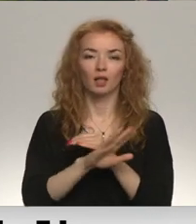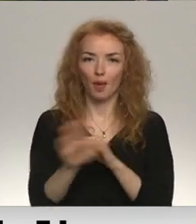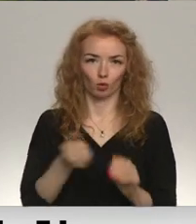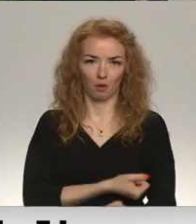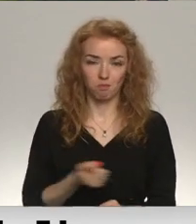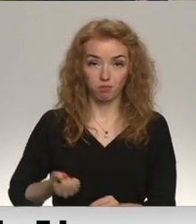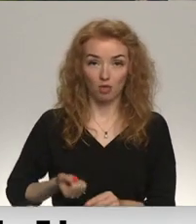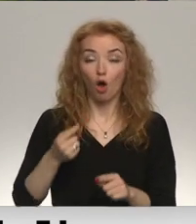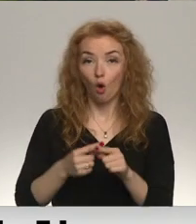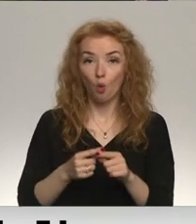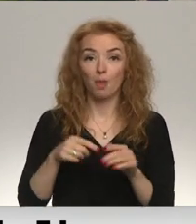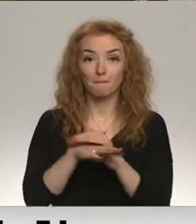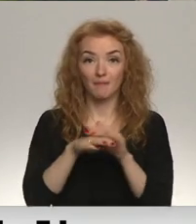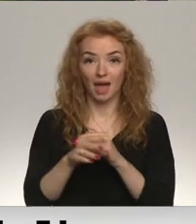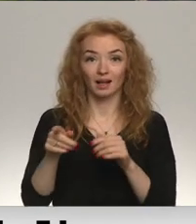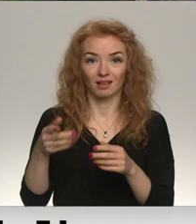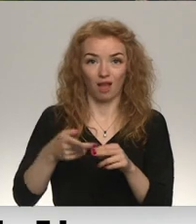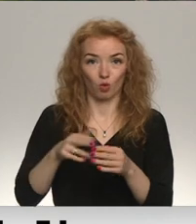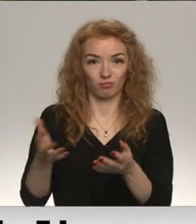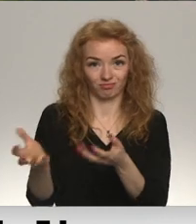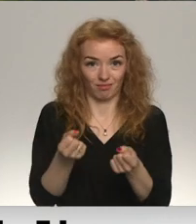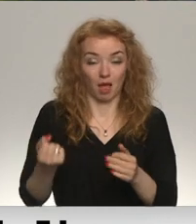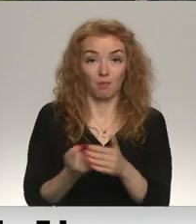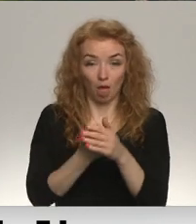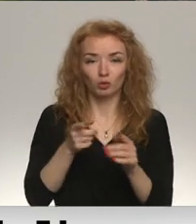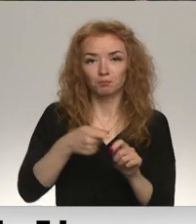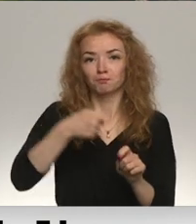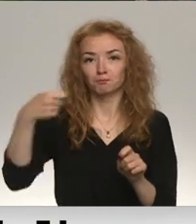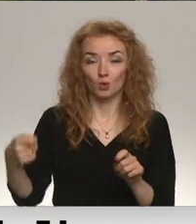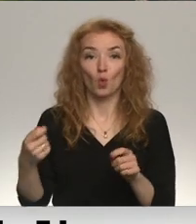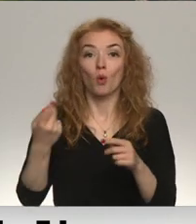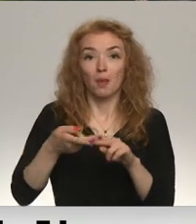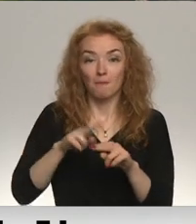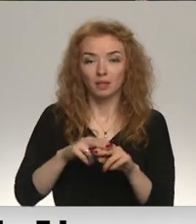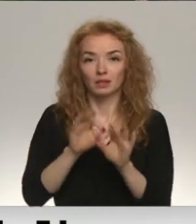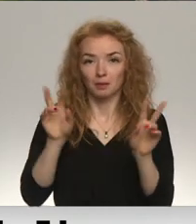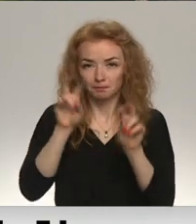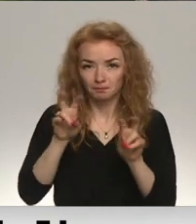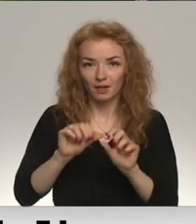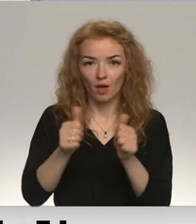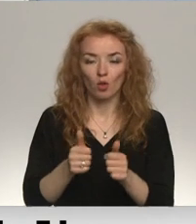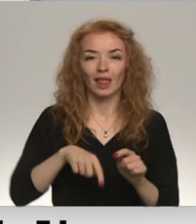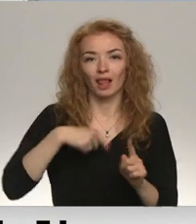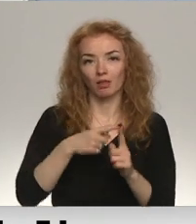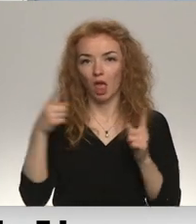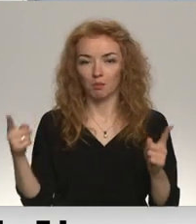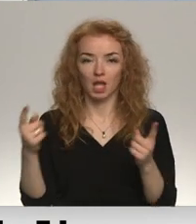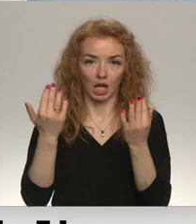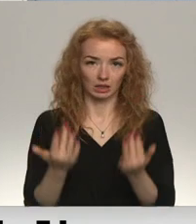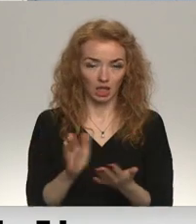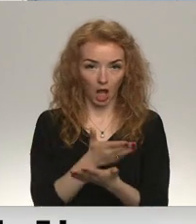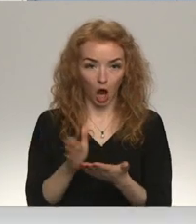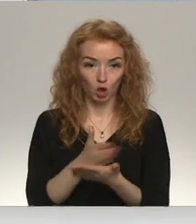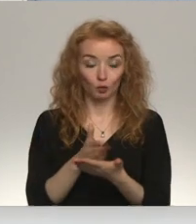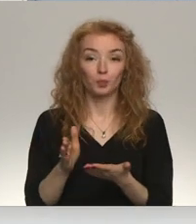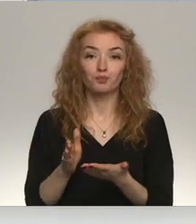Paredzēts, ka periodu, kurā bēgļi saņem šādu atbalstu, pagarinās, un tikmēr tiks izstrādāts ilgtermiņa risinājums. Šis